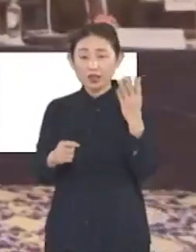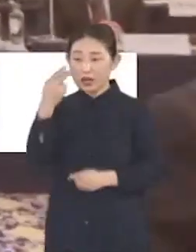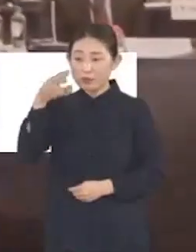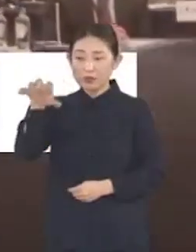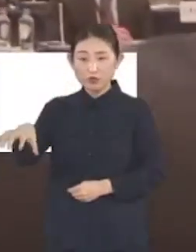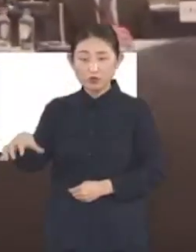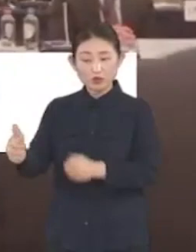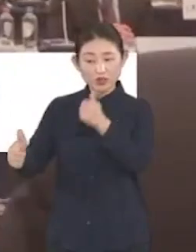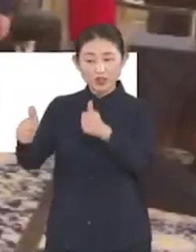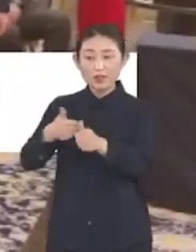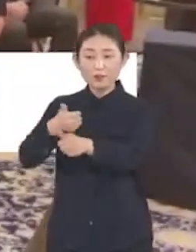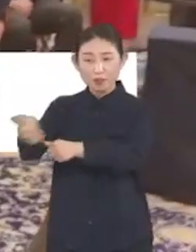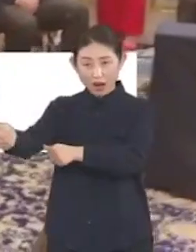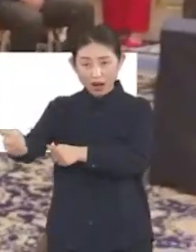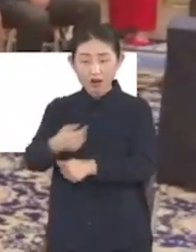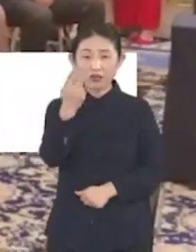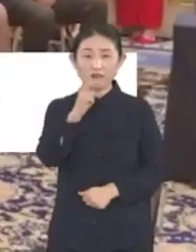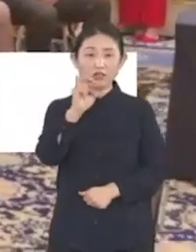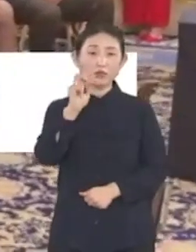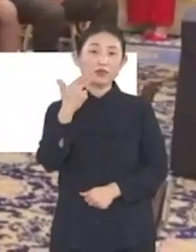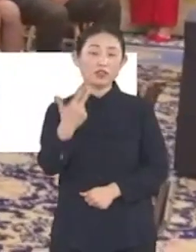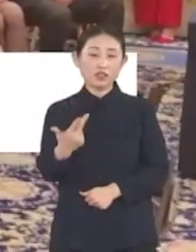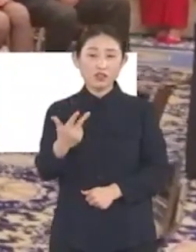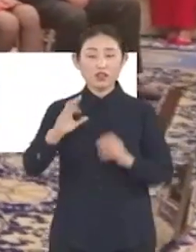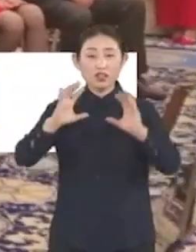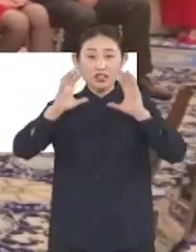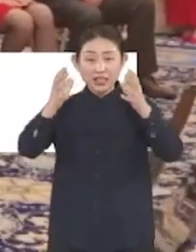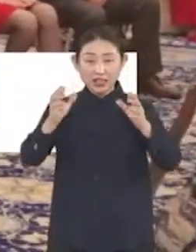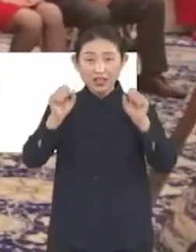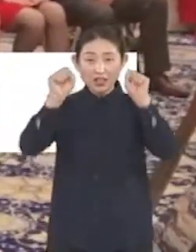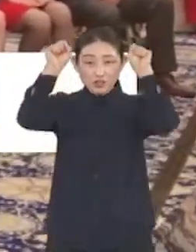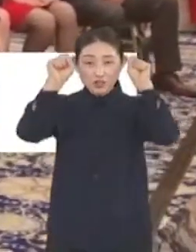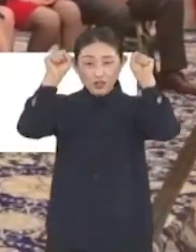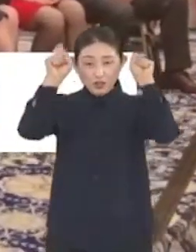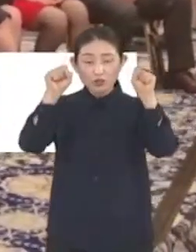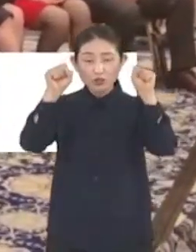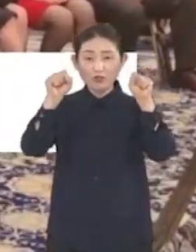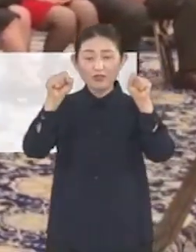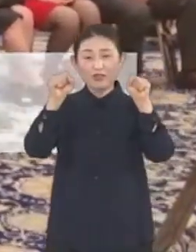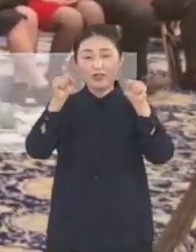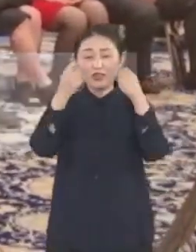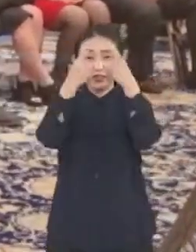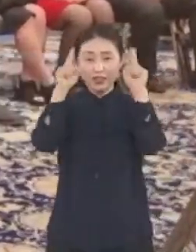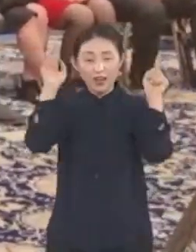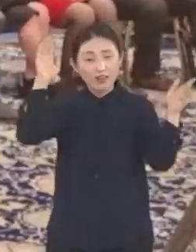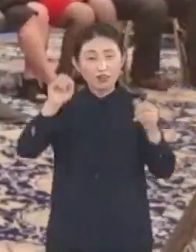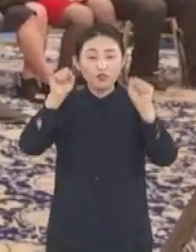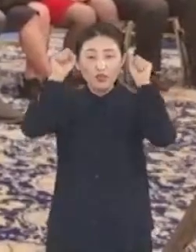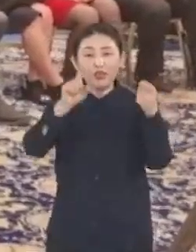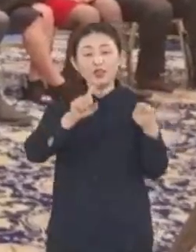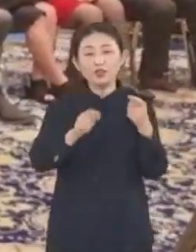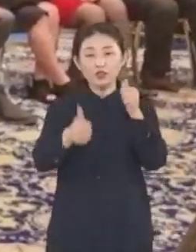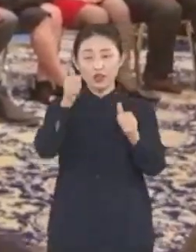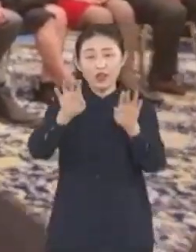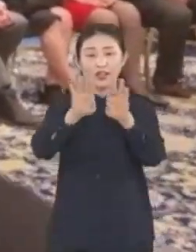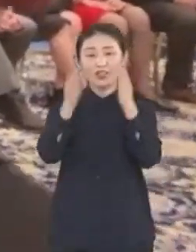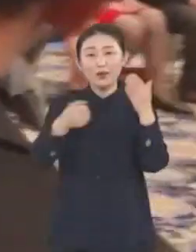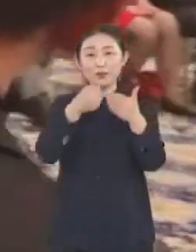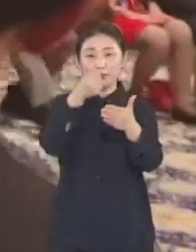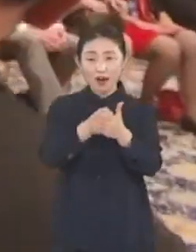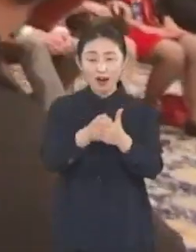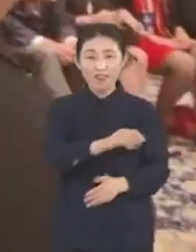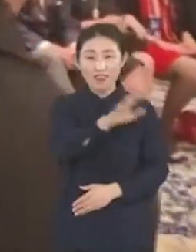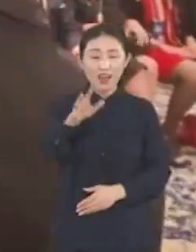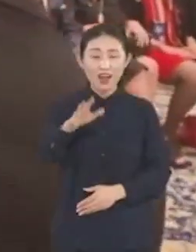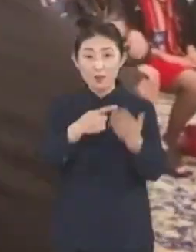제치고 2027년 유니버시아드 개최지로 최종 확정된 순간 현장에서는 환호성이 터져 나오며